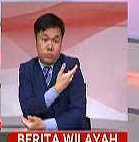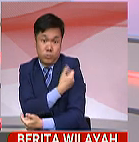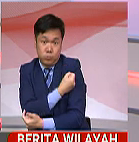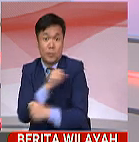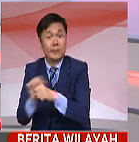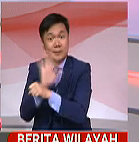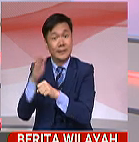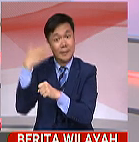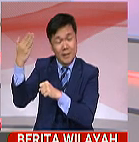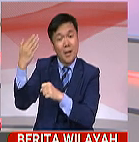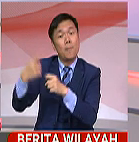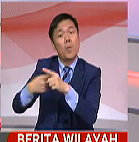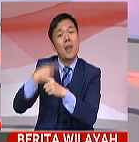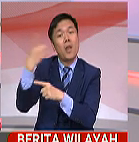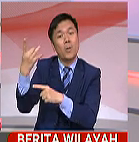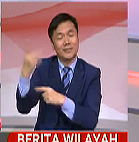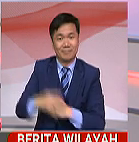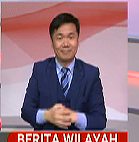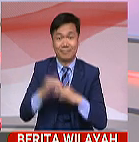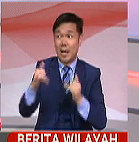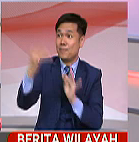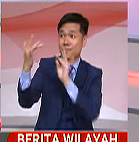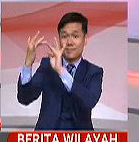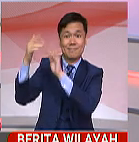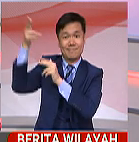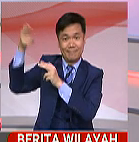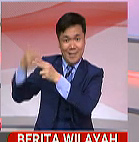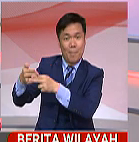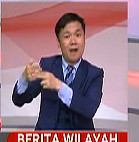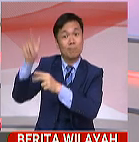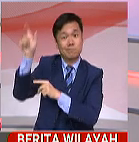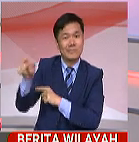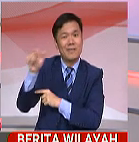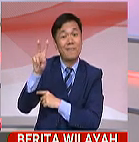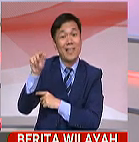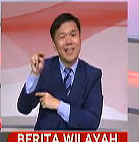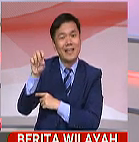hingga Ogos depan. Jadi pincangnya, kita terus saja bersama Vanessa, silakan.